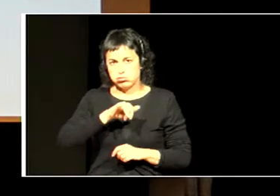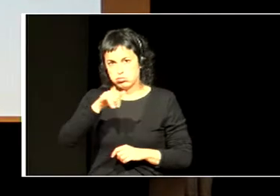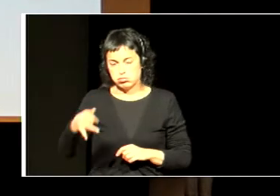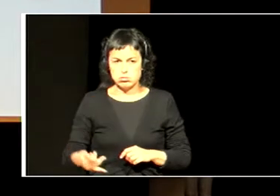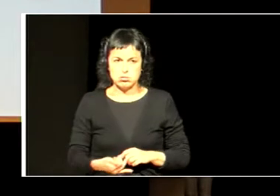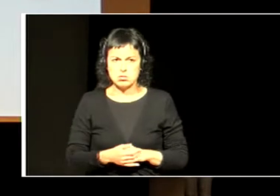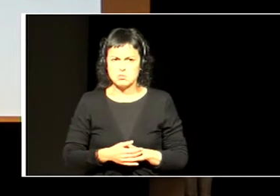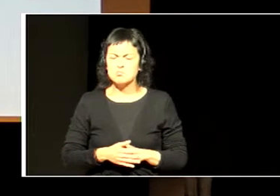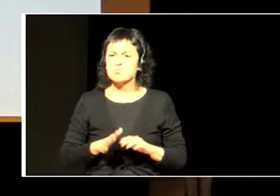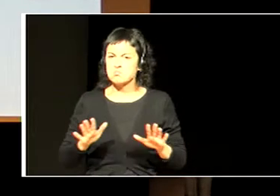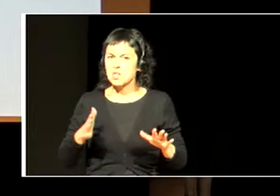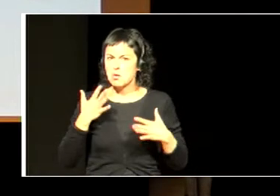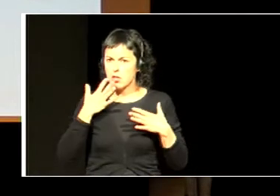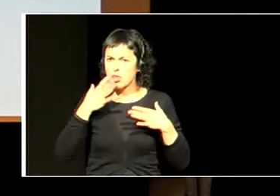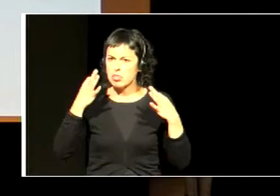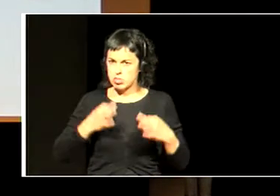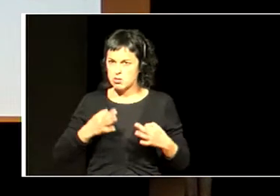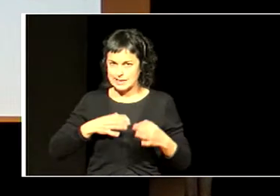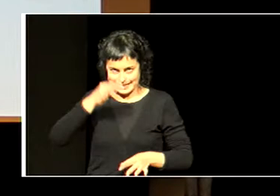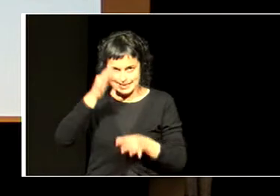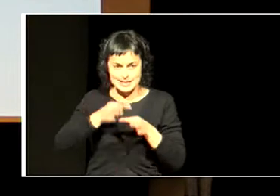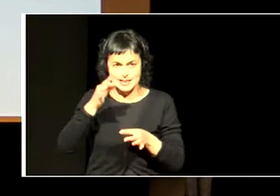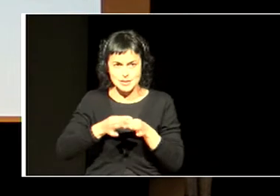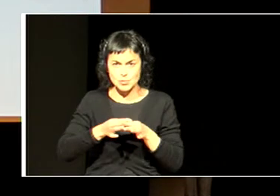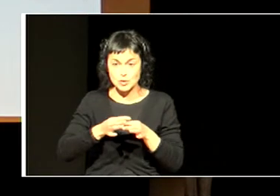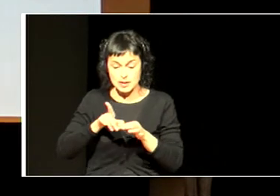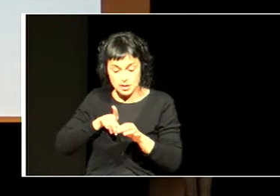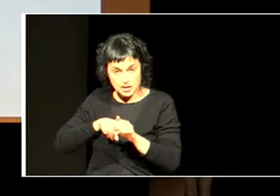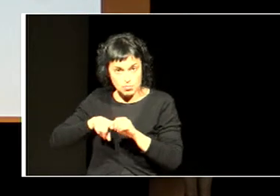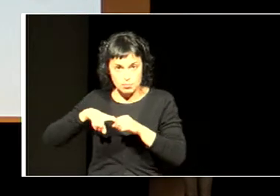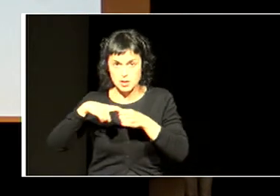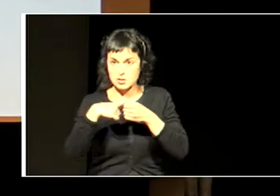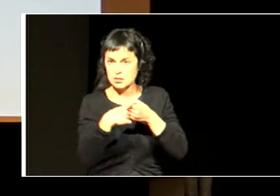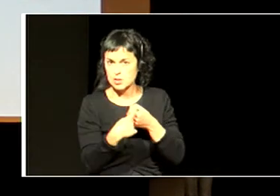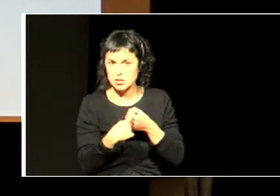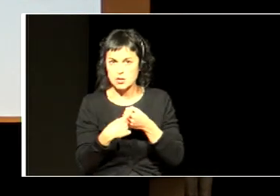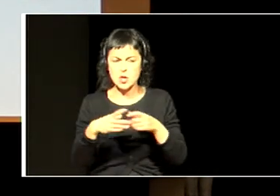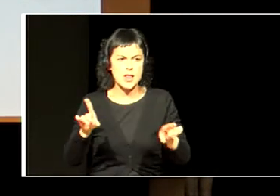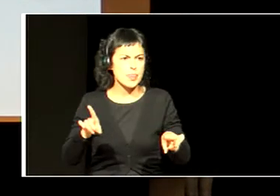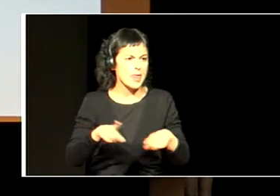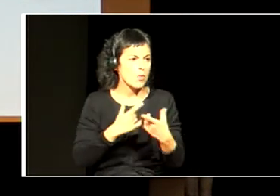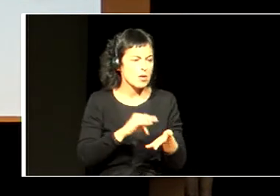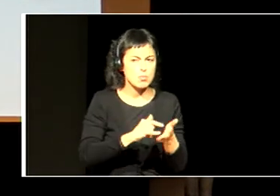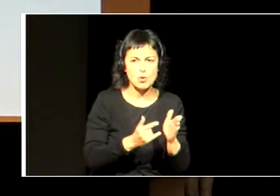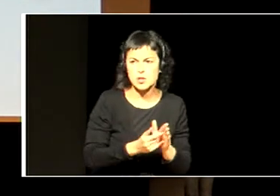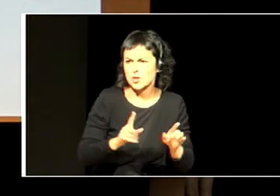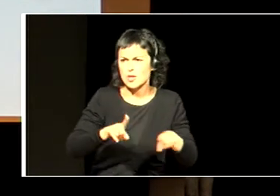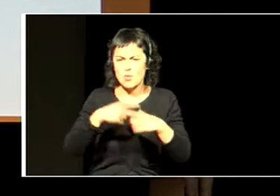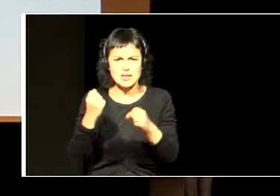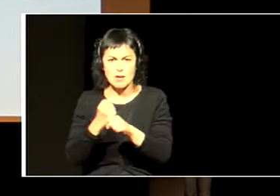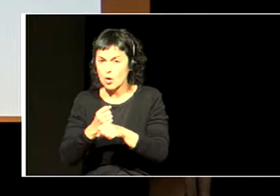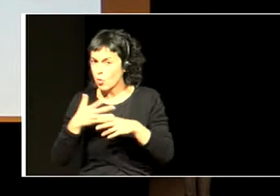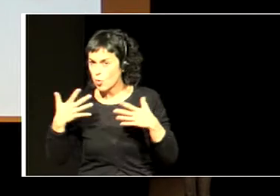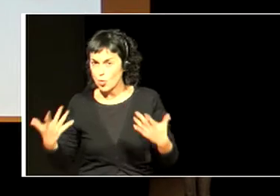benetan, sinesten dugu partaidetza dela edozein proiektua, edozein lana, edozein zera egiteko,